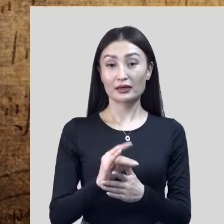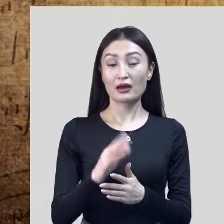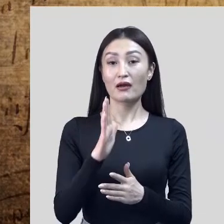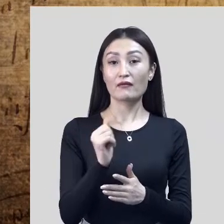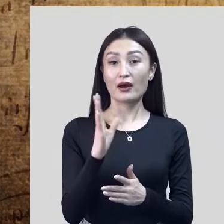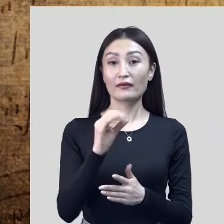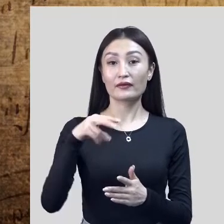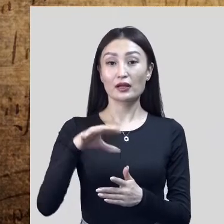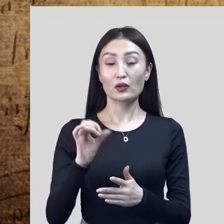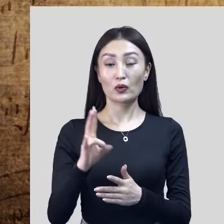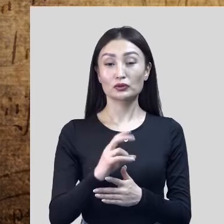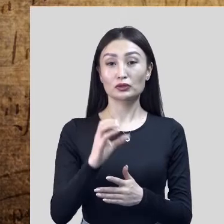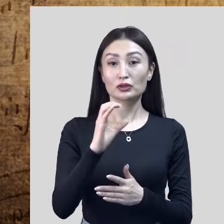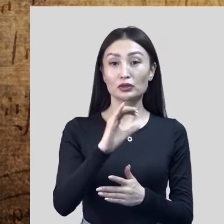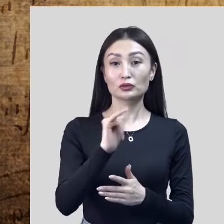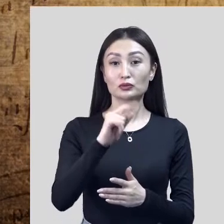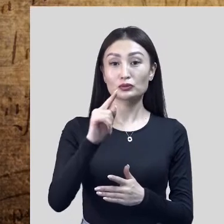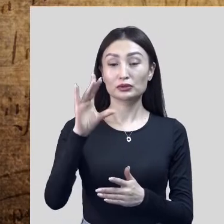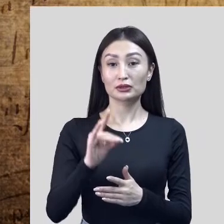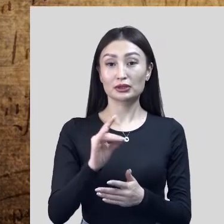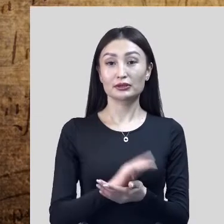Вавилон, Сузы, Персеполь.